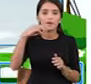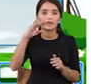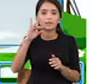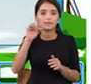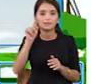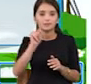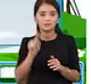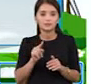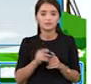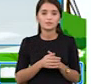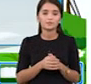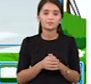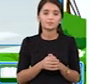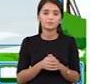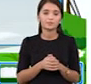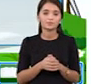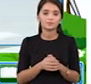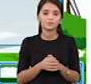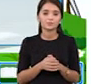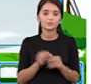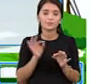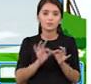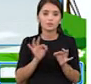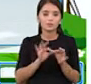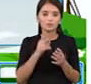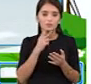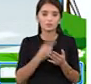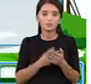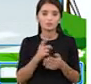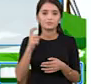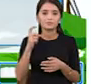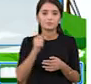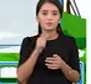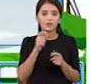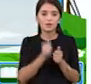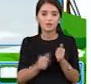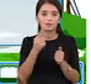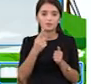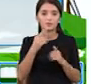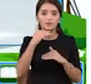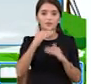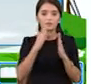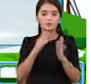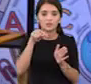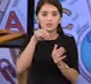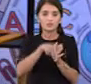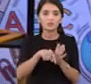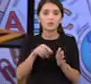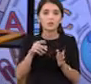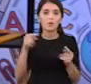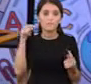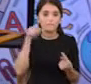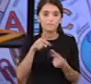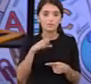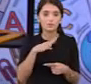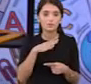Matiz so'zi. Keling, tekshirib ko'ramiz. Har bir katakchaga harflar